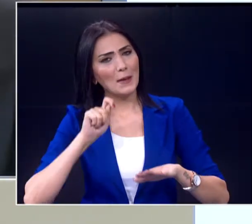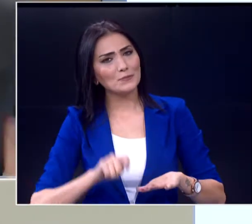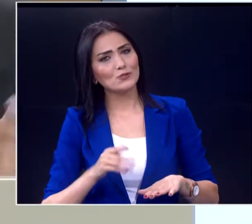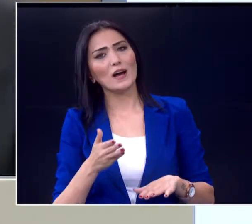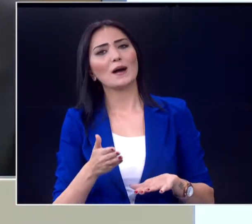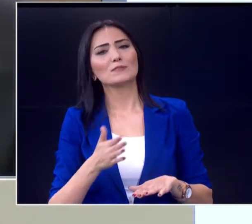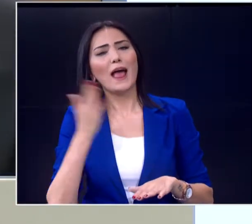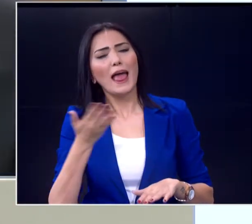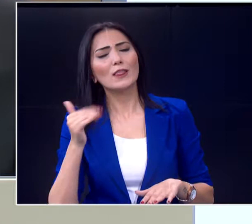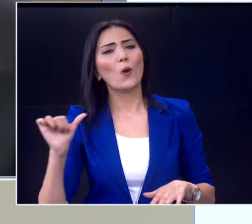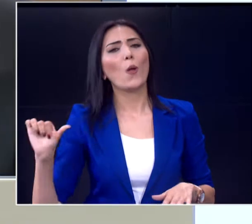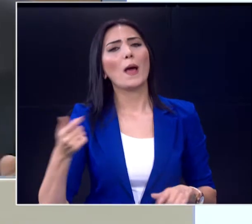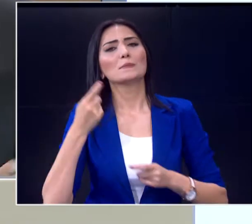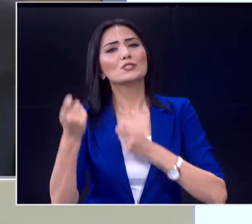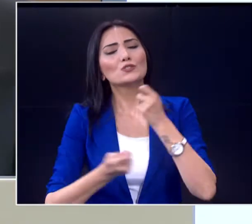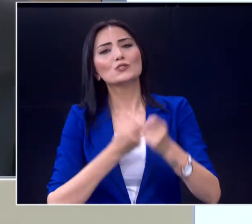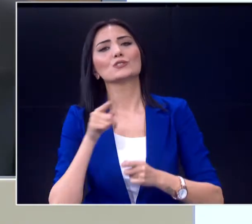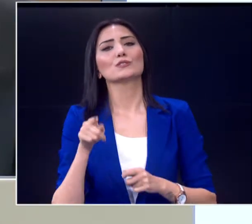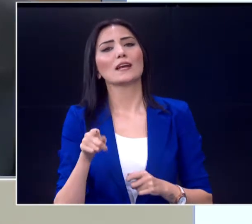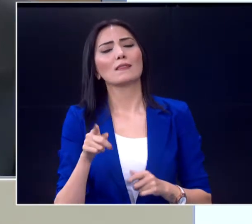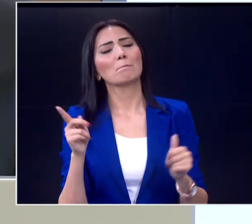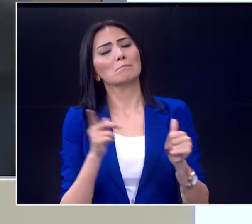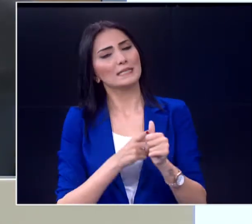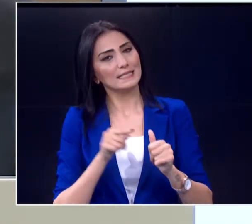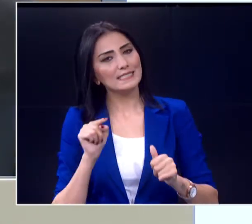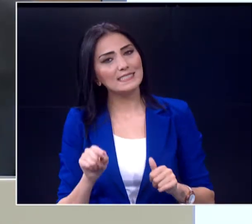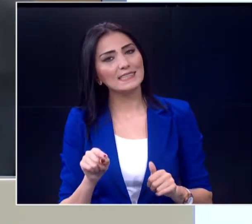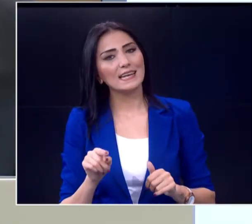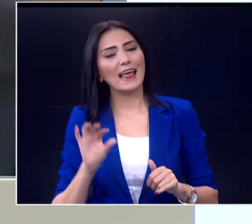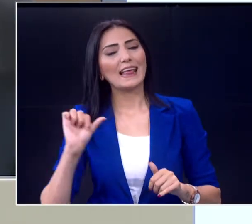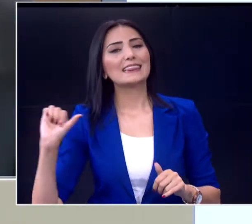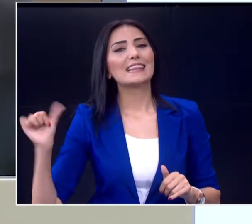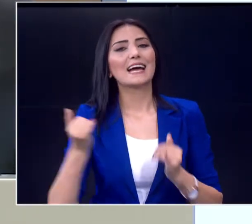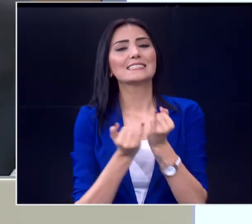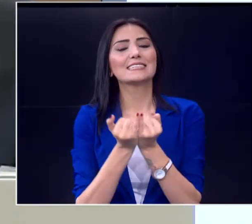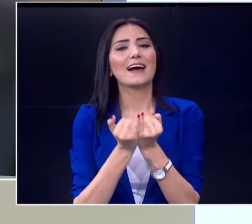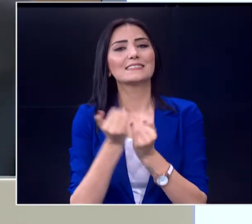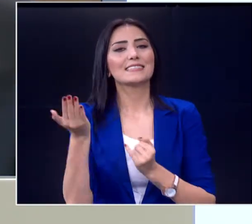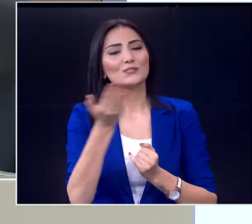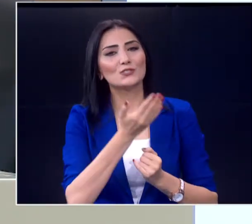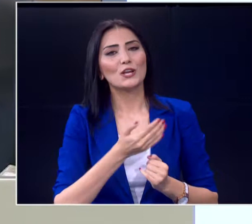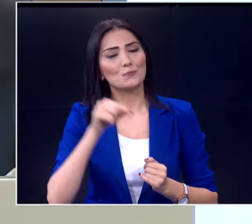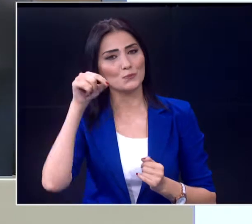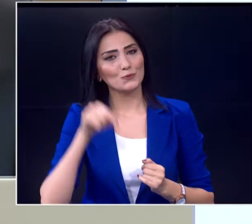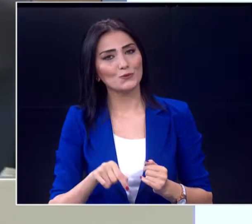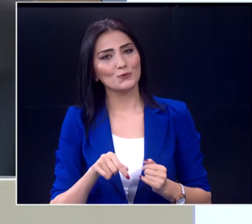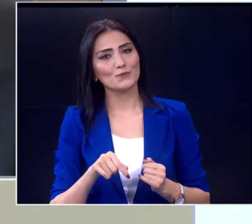yapacağımız en önemli işlerden birisidir. Değerli kardeşlerim,